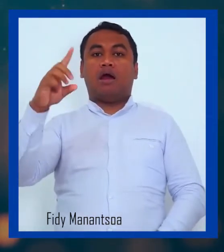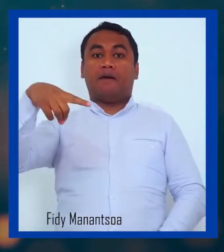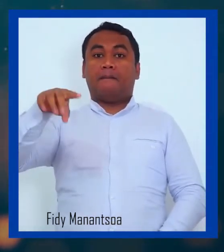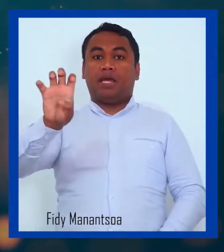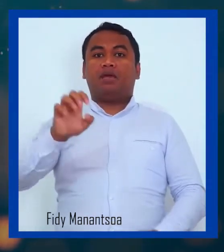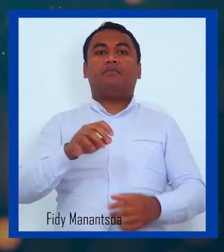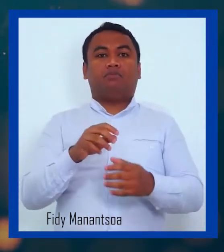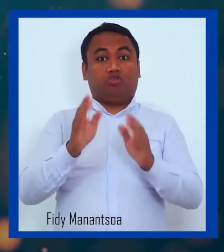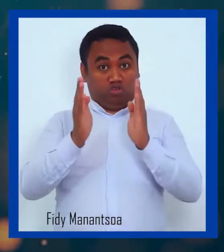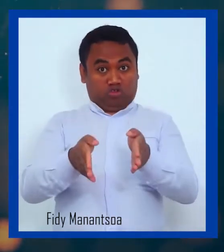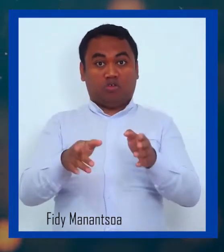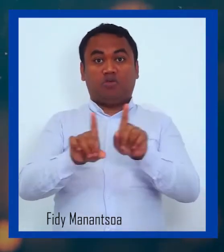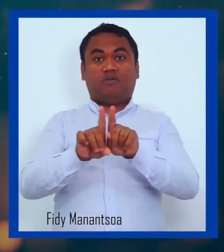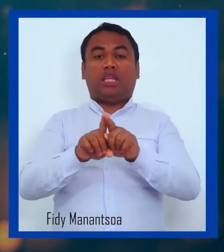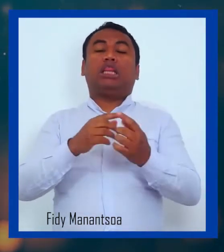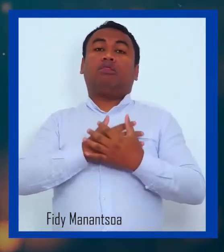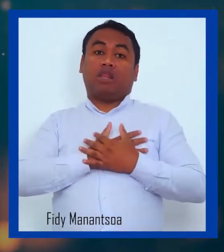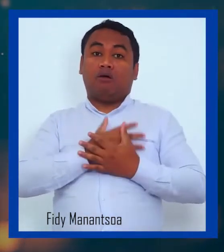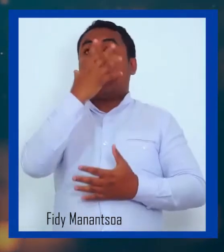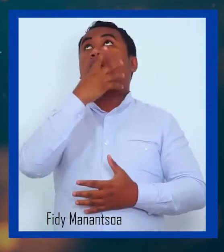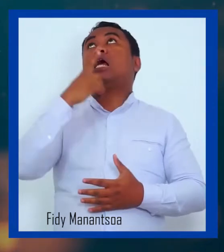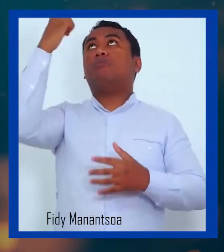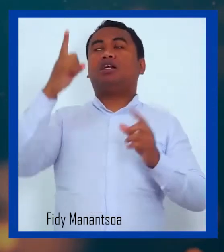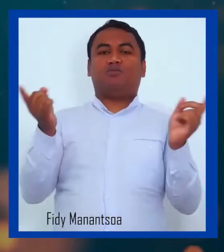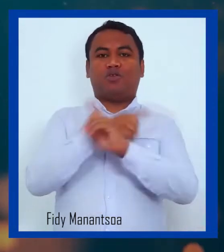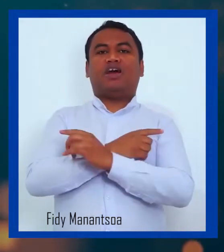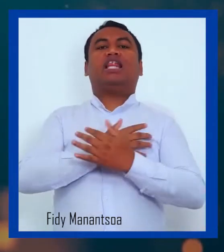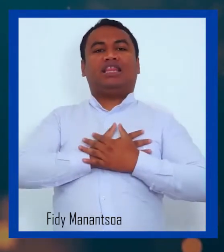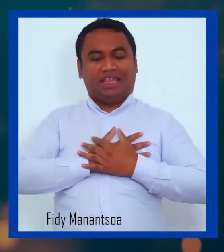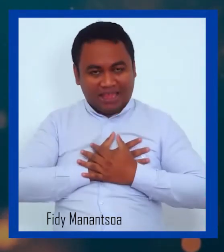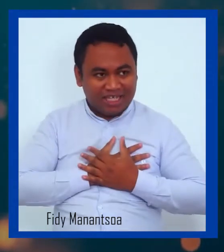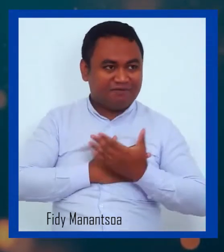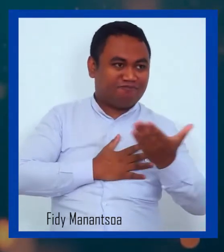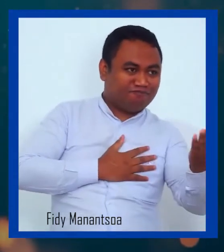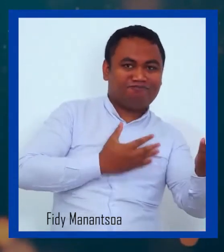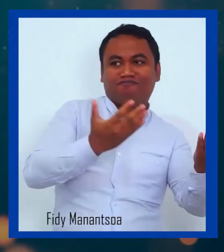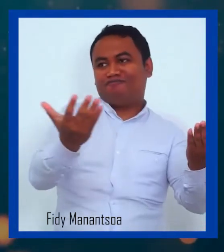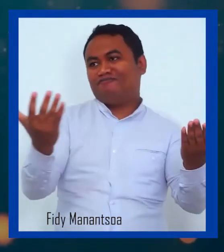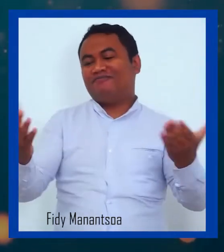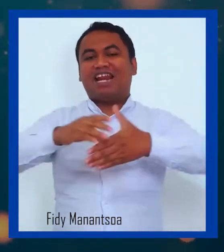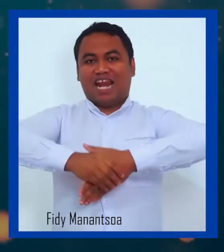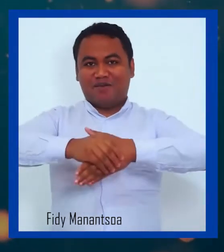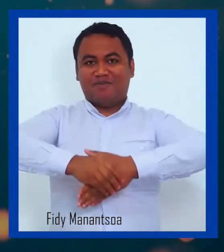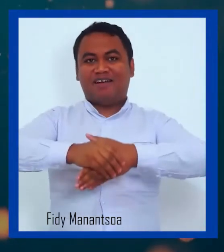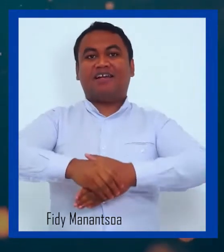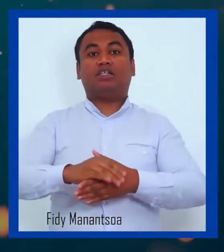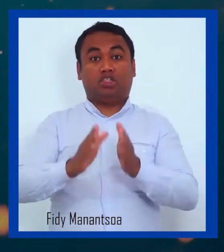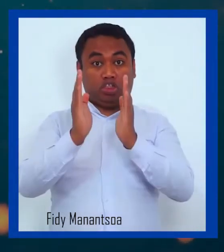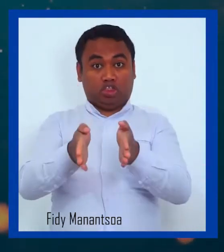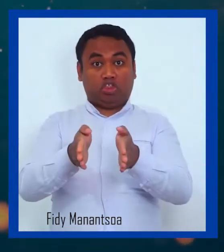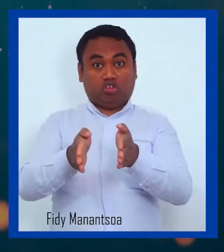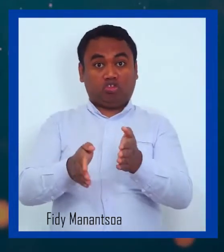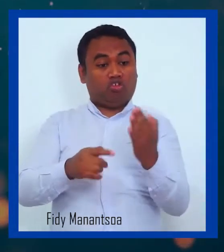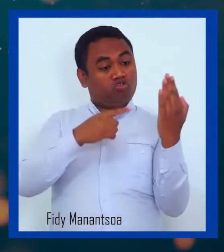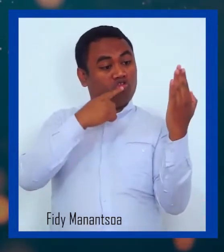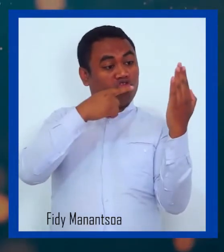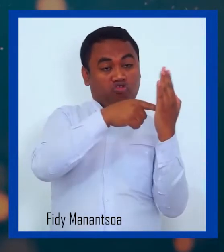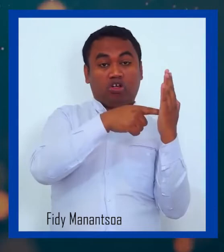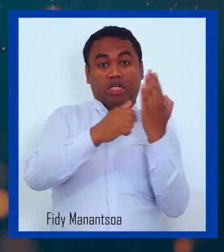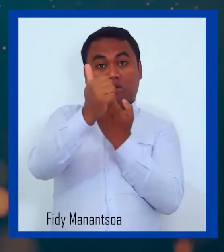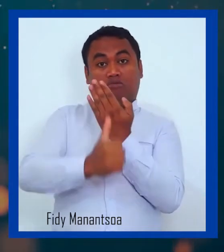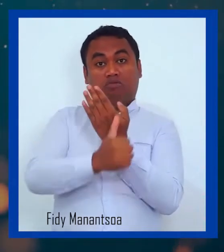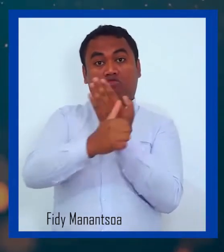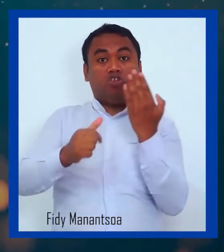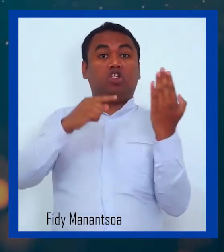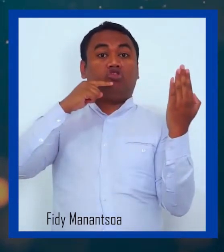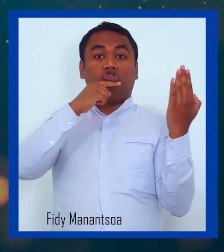izay fitiavan'Andriamanitra izay no afaka ity amin'ilay fitiavana agape amin'izay rehefa avy eo. Satria izay nambaran'ilay Jaona voalohany toko 7:25